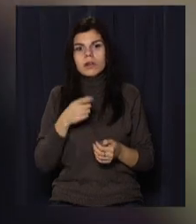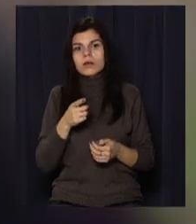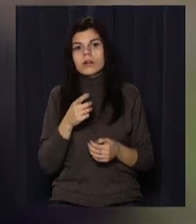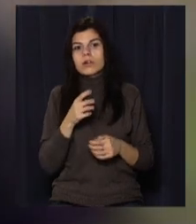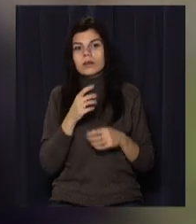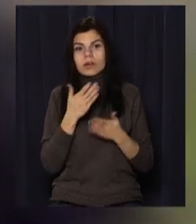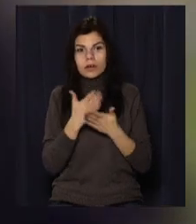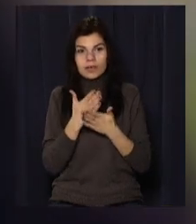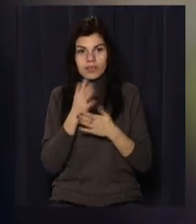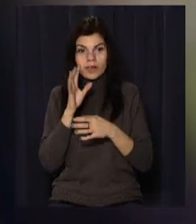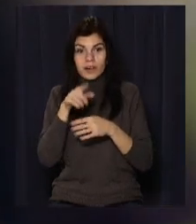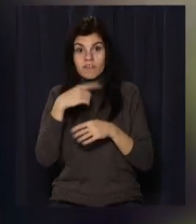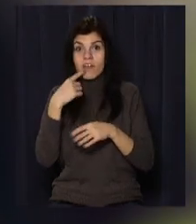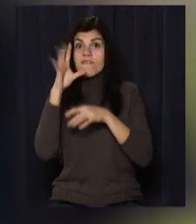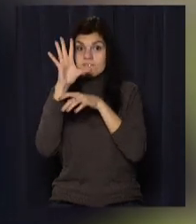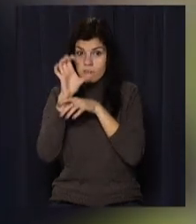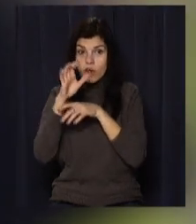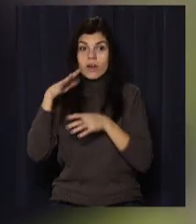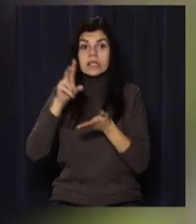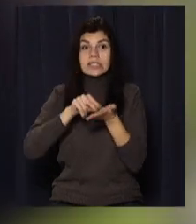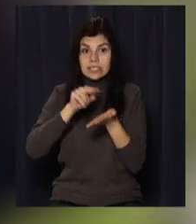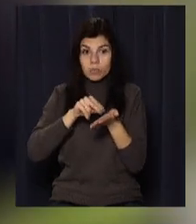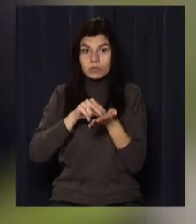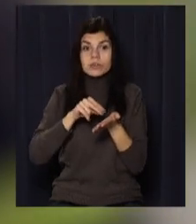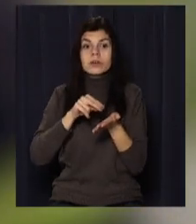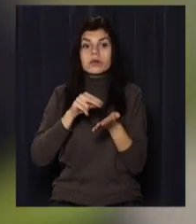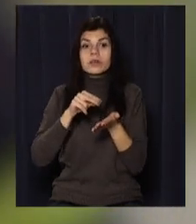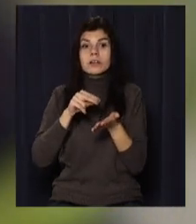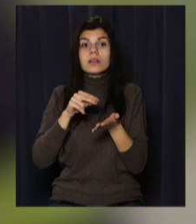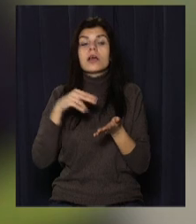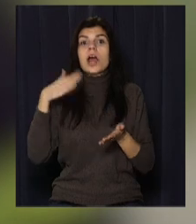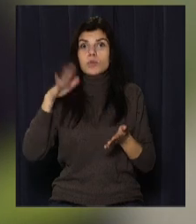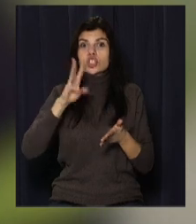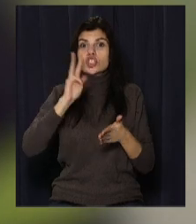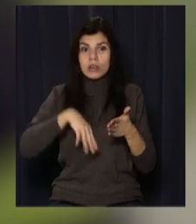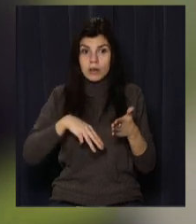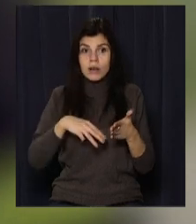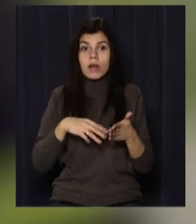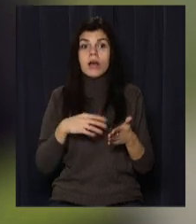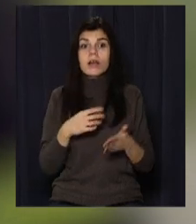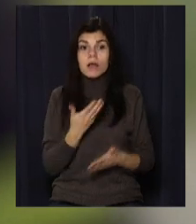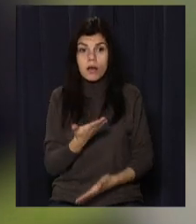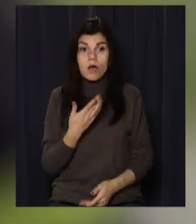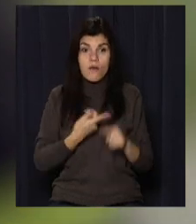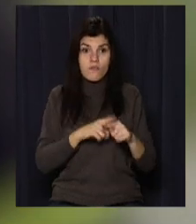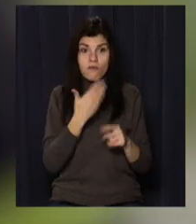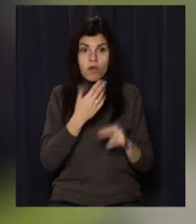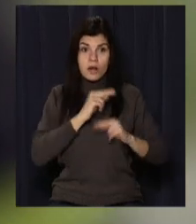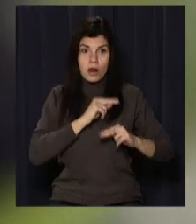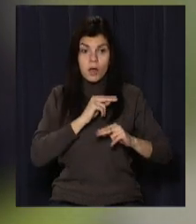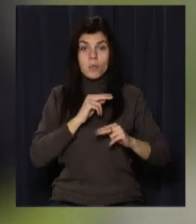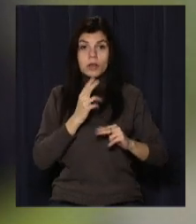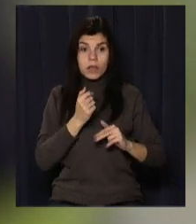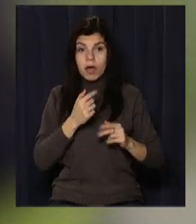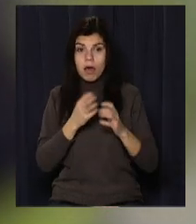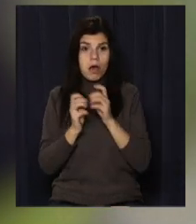штрафи? Це вас не стосується. Стосується. Стосується, це мене стосується. Ви живете на